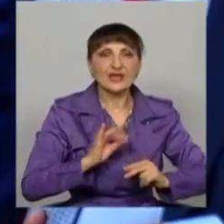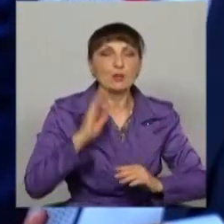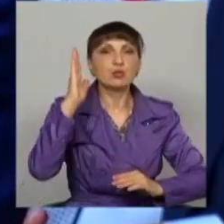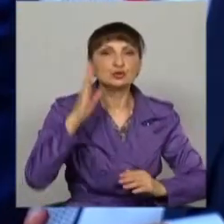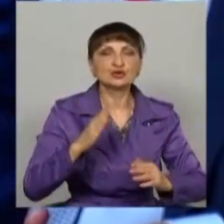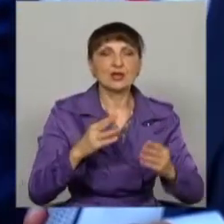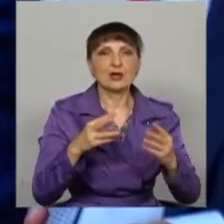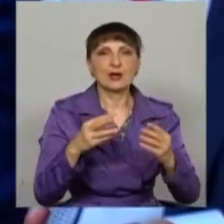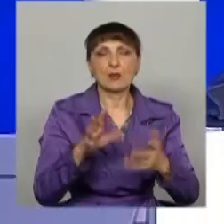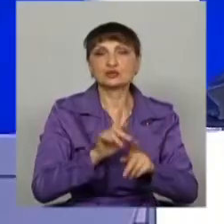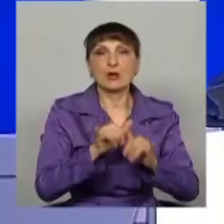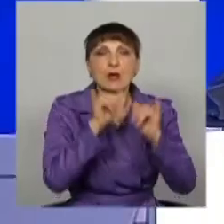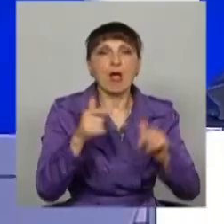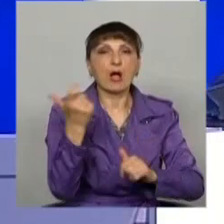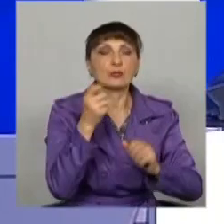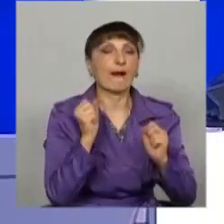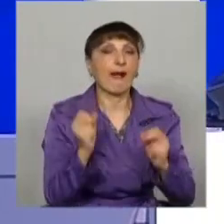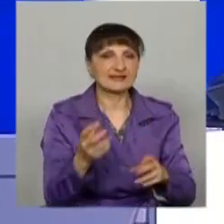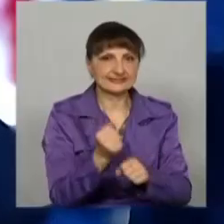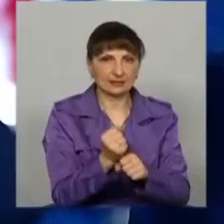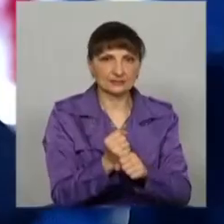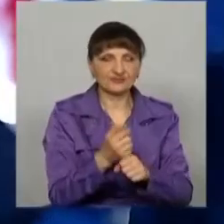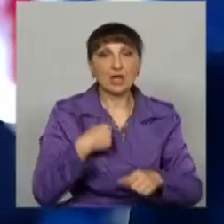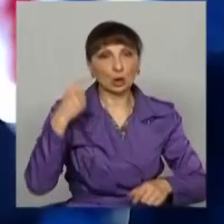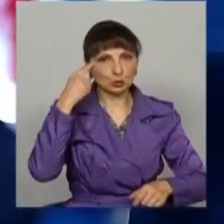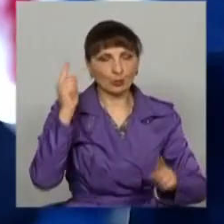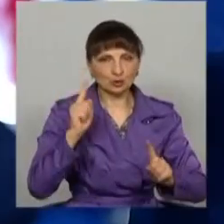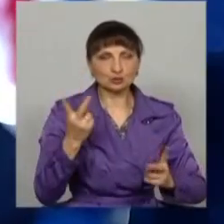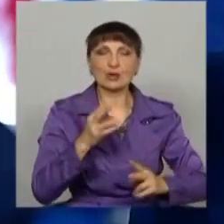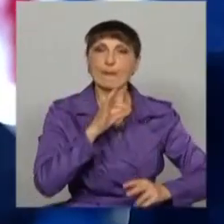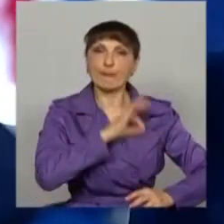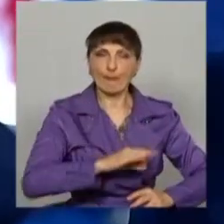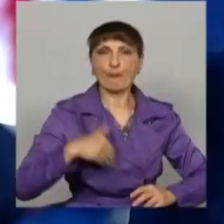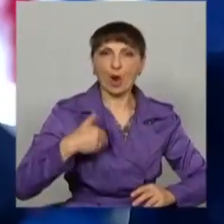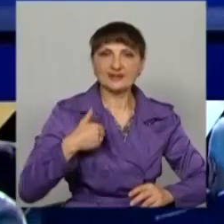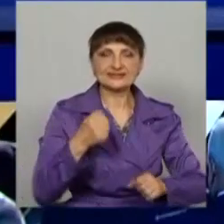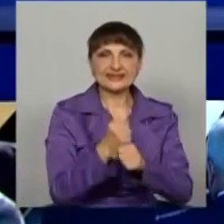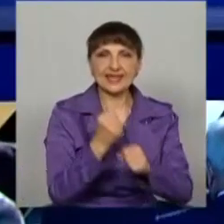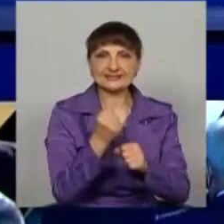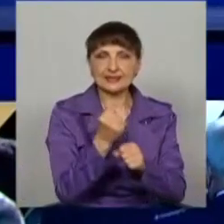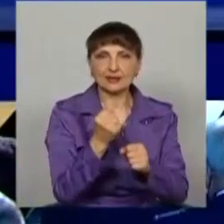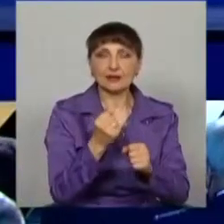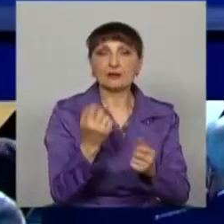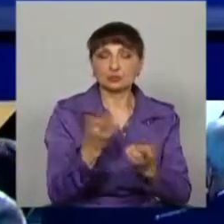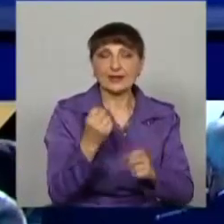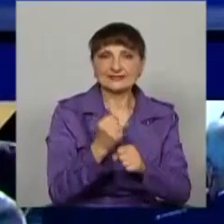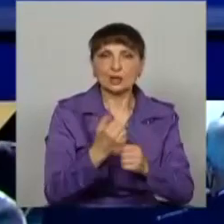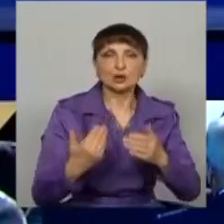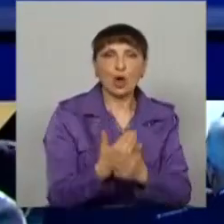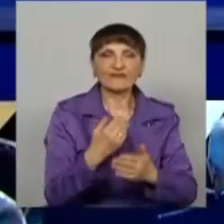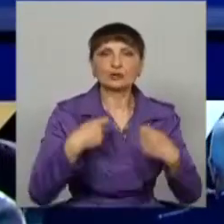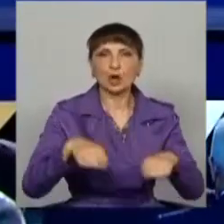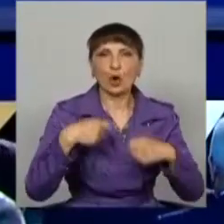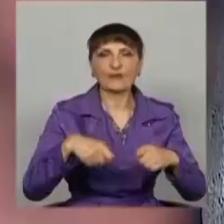будущие точки роста экономик. На мой взгляд, было бы уместно и полезно заняться разработкой новой торговой